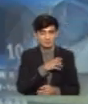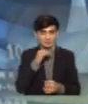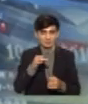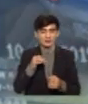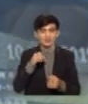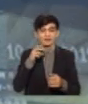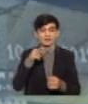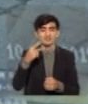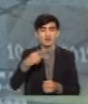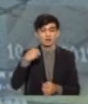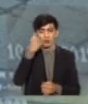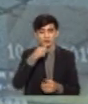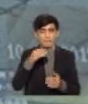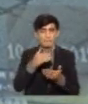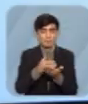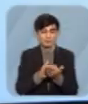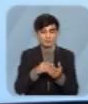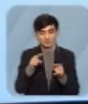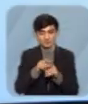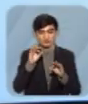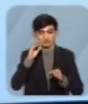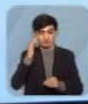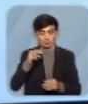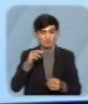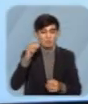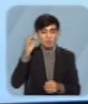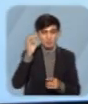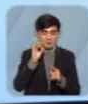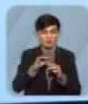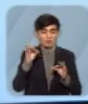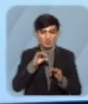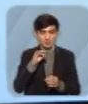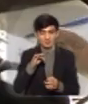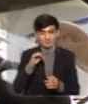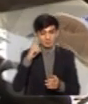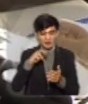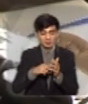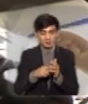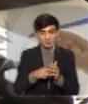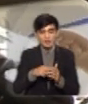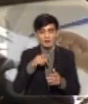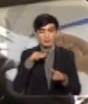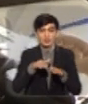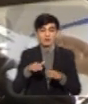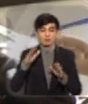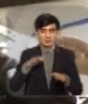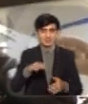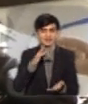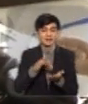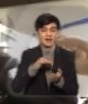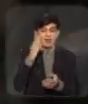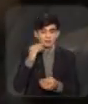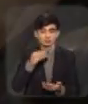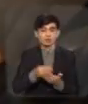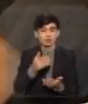планах на 2020 год. В ТО по-прежнему настаивают на введение дифференцированного тарифа. Парковку в центре Алматы хотят сделать